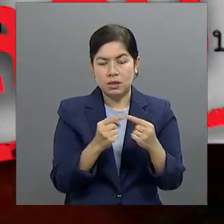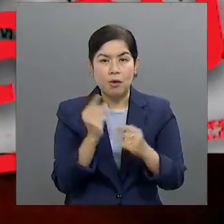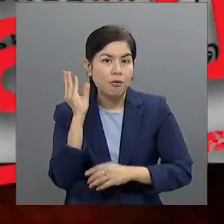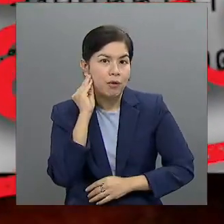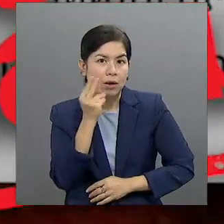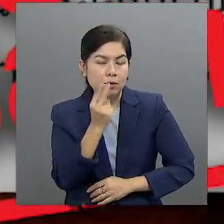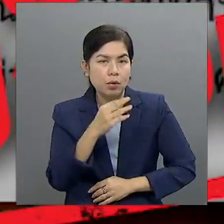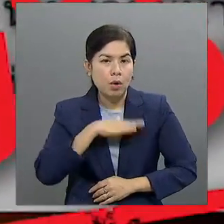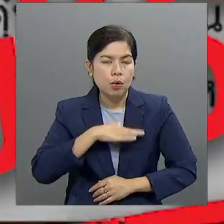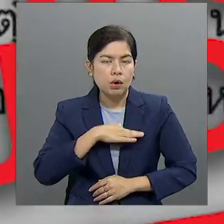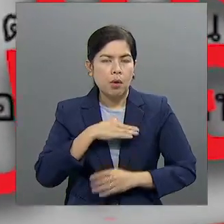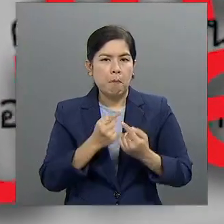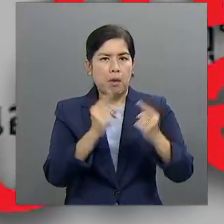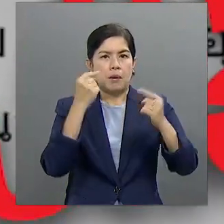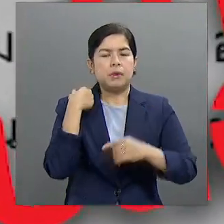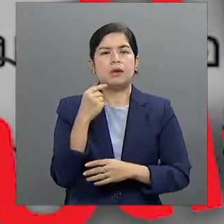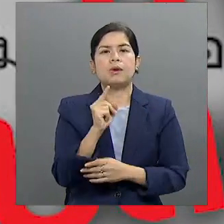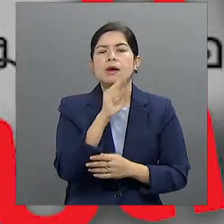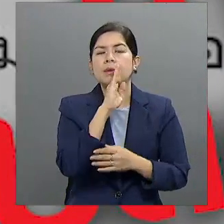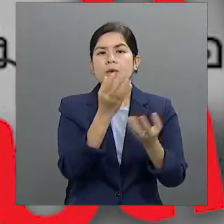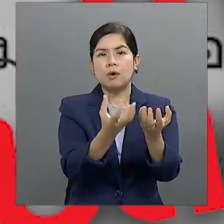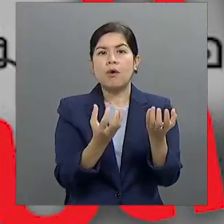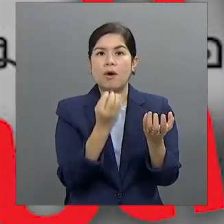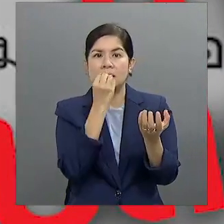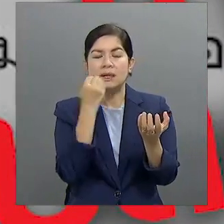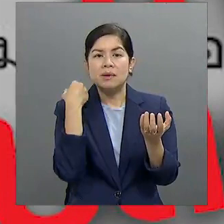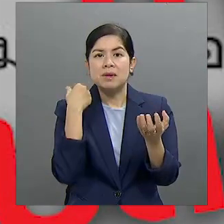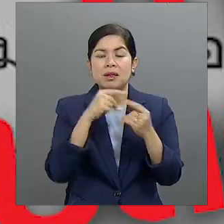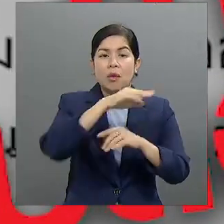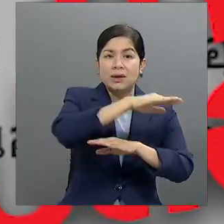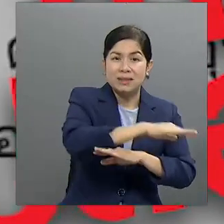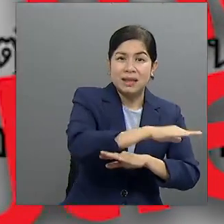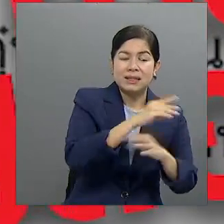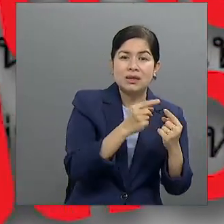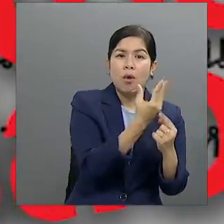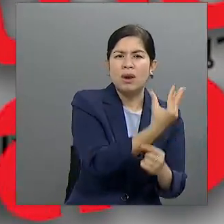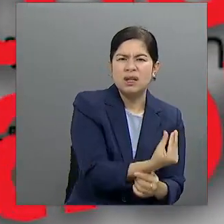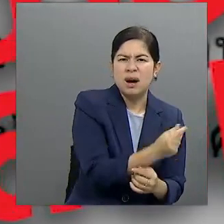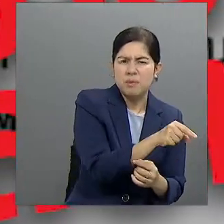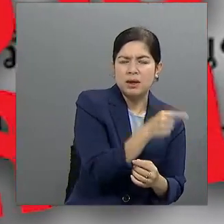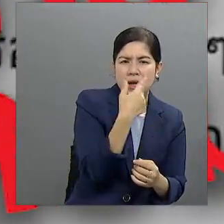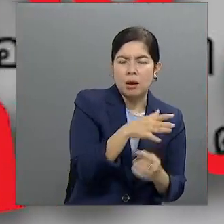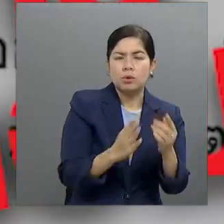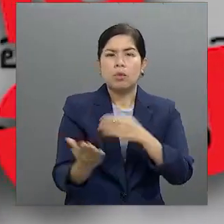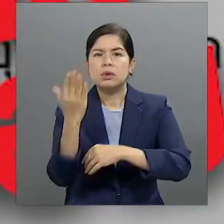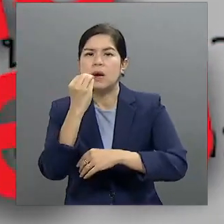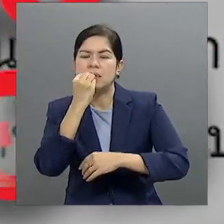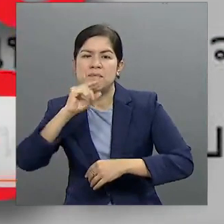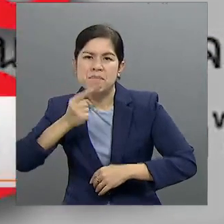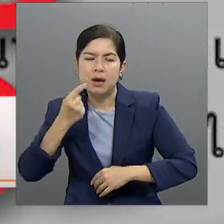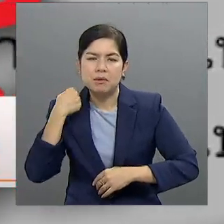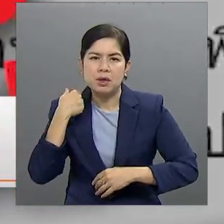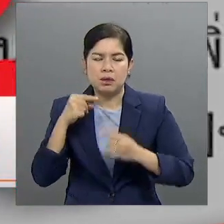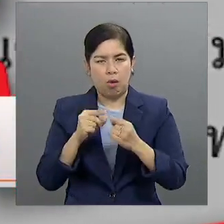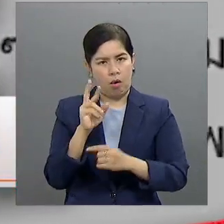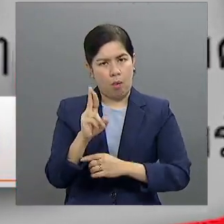นะบอกว่าถ้าเกิดเอาอาหารค้างคืนมาอุ่นซ้ำๆเสี่ยงเป็นโรคมะเร็งทางสถาบันมะเร็งแห่งชาติออกมาชี้แจงว่